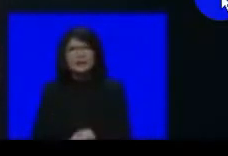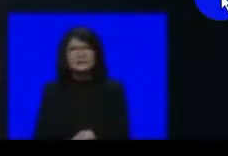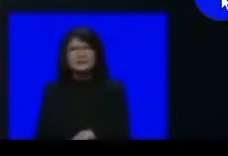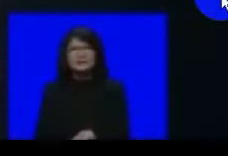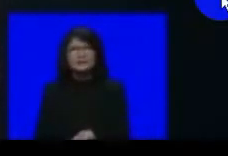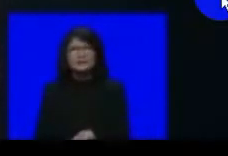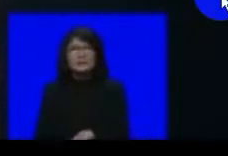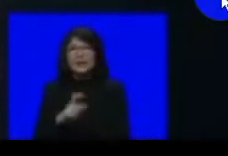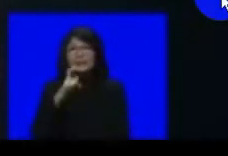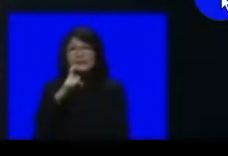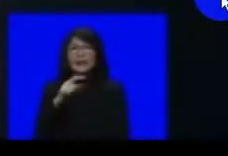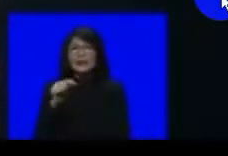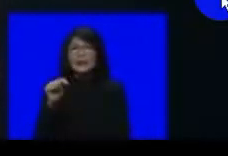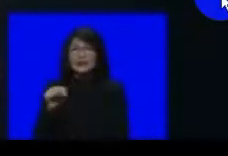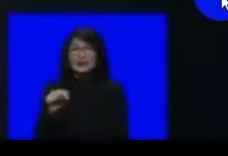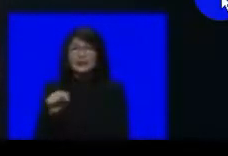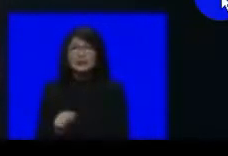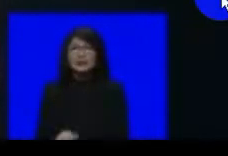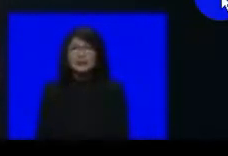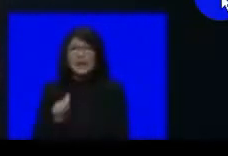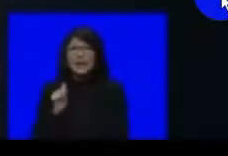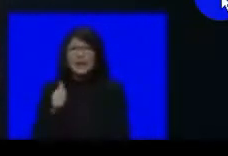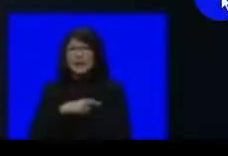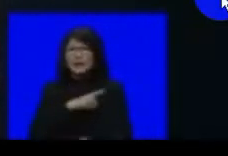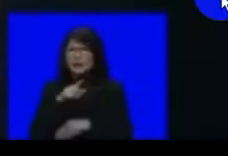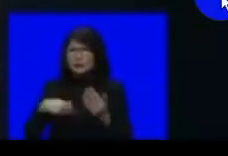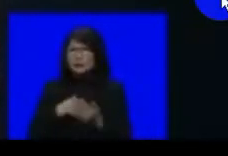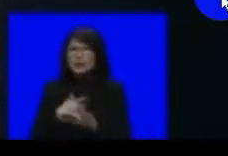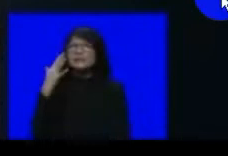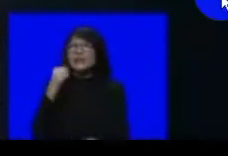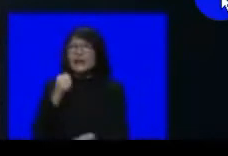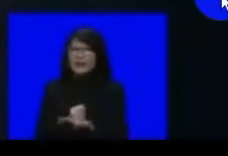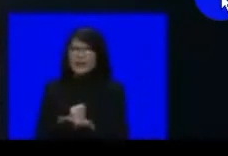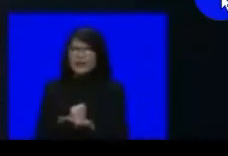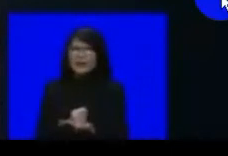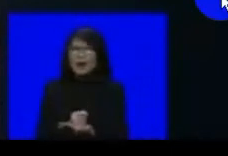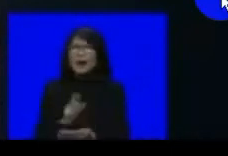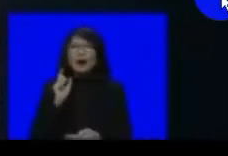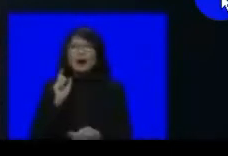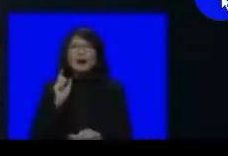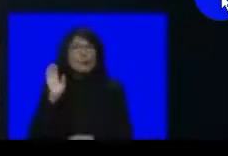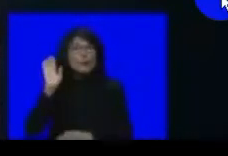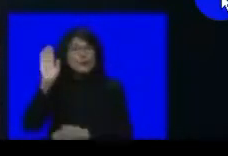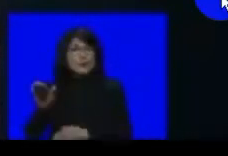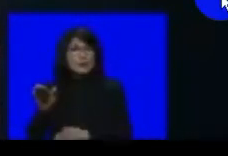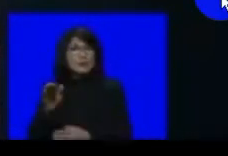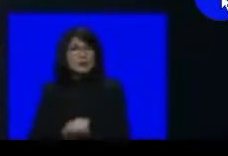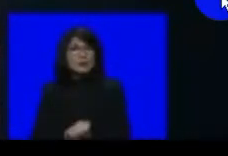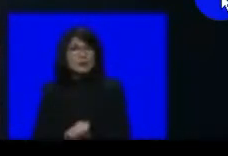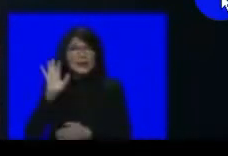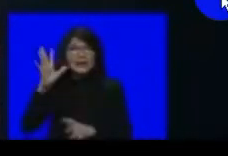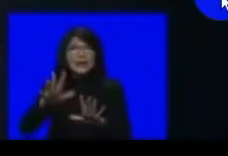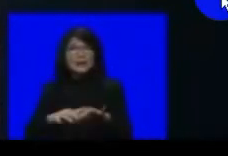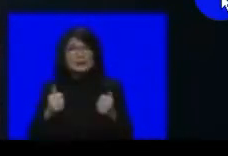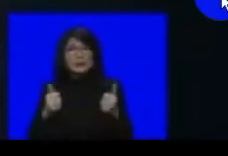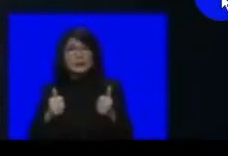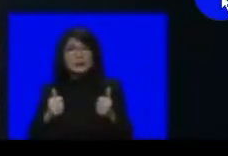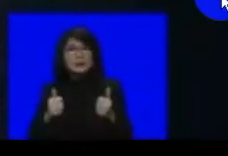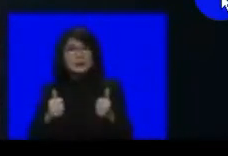Langkah ini dimaksudkan agar kami punya jaminan bahwa nanti